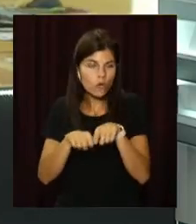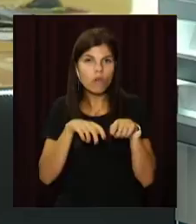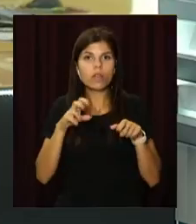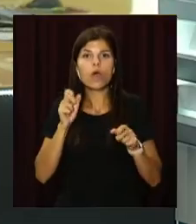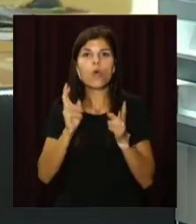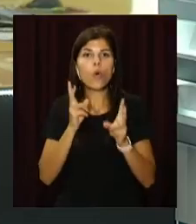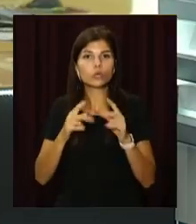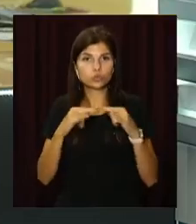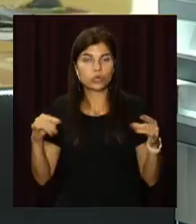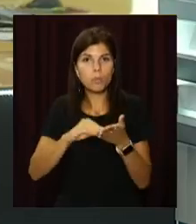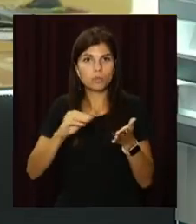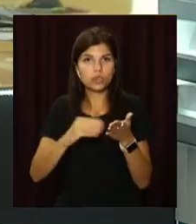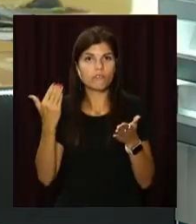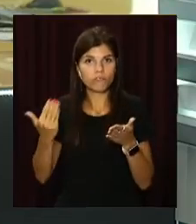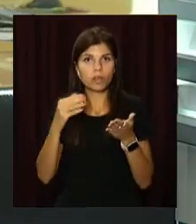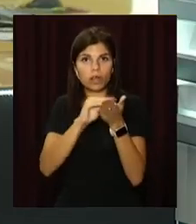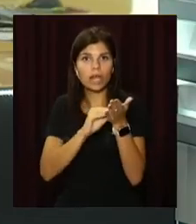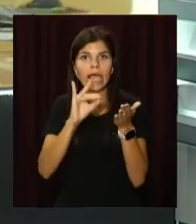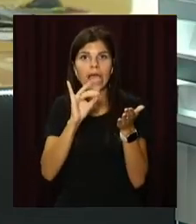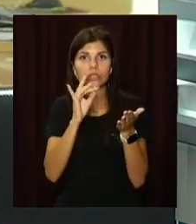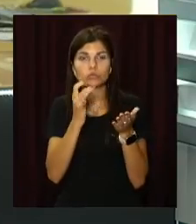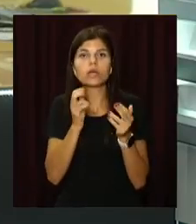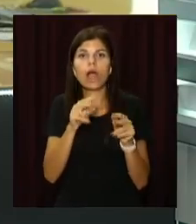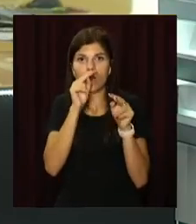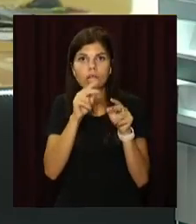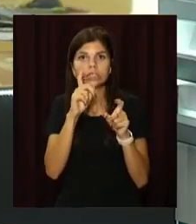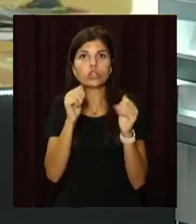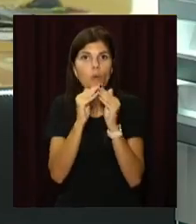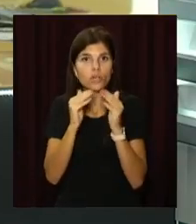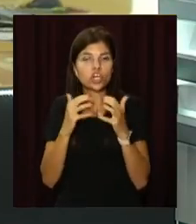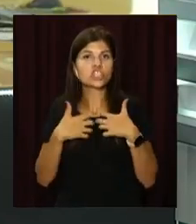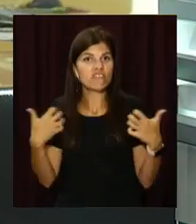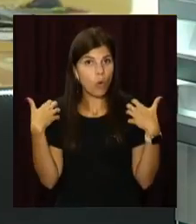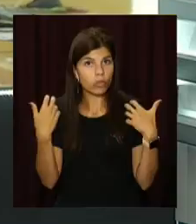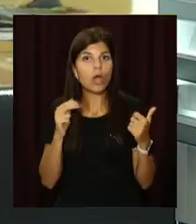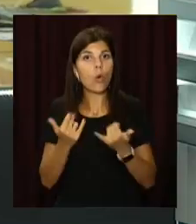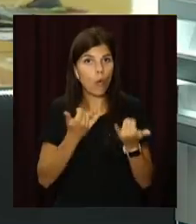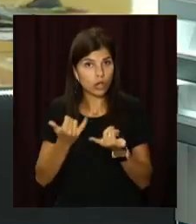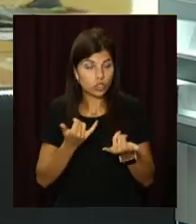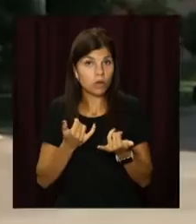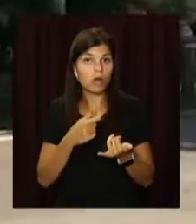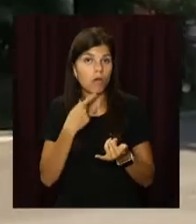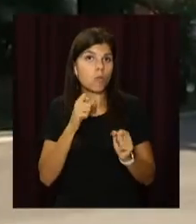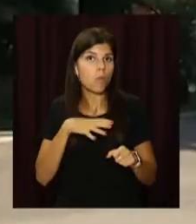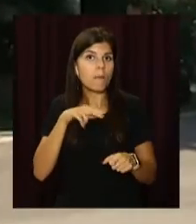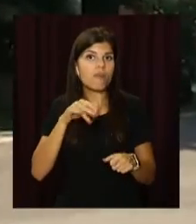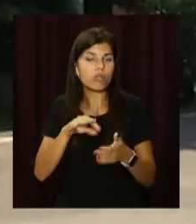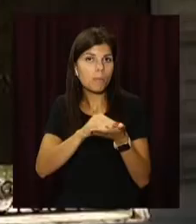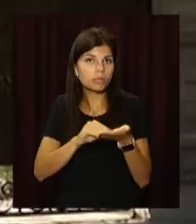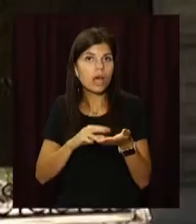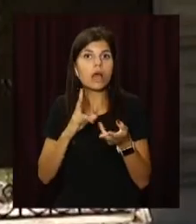ним інструкції, як доглядати за домашніми тваринами. Припускають, Павлов написав їх напередодні